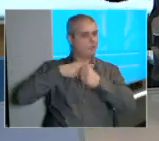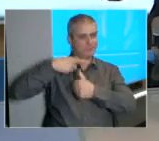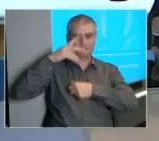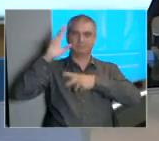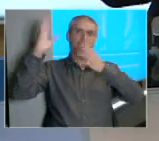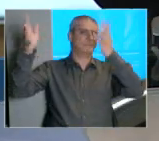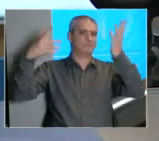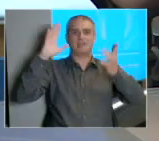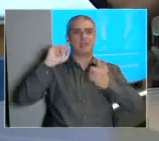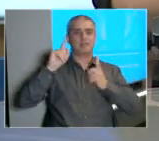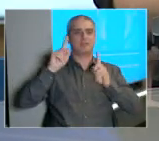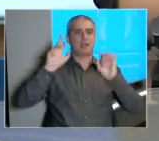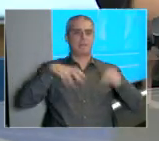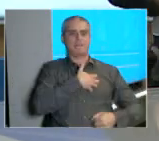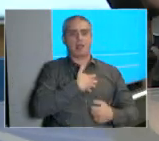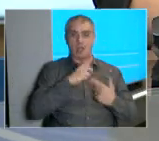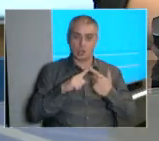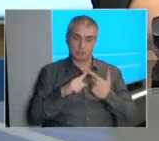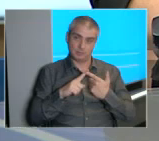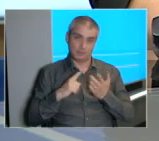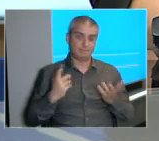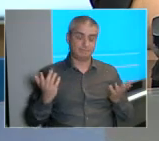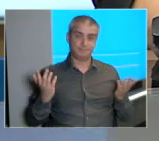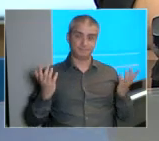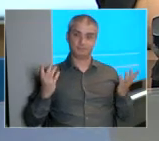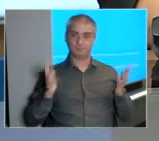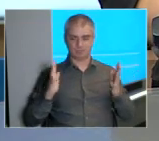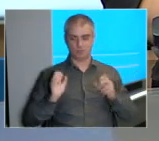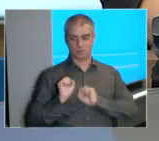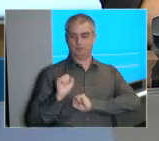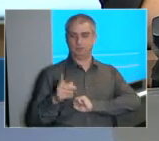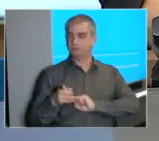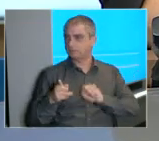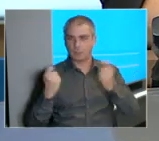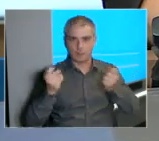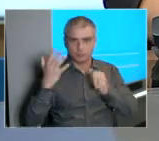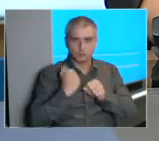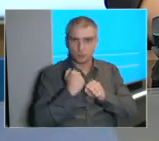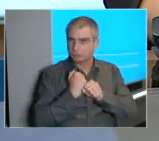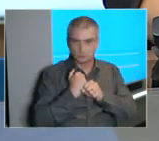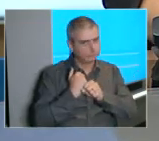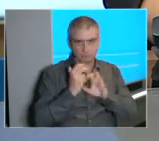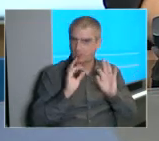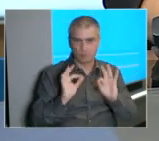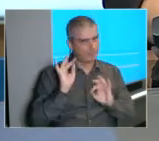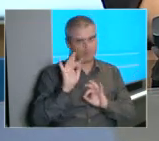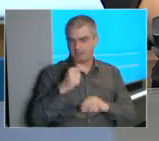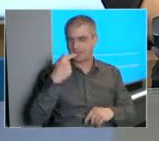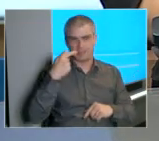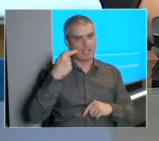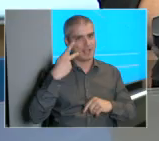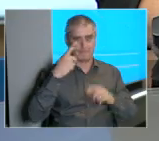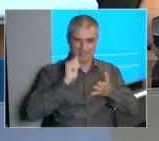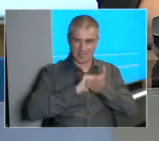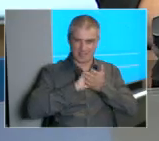מה שמוגדר בעלי ההון וכו' וכו'. ככה הוא מחזק את זה. זה הקמפיין שהוא עושה. זה לא באמת נגד גיא פלג,